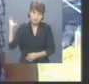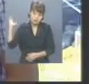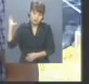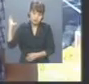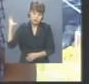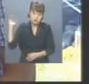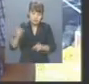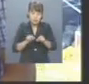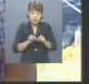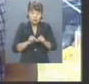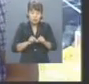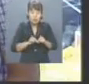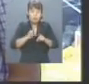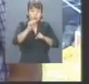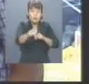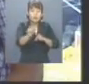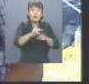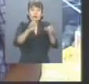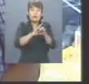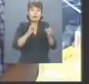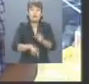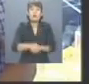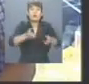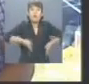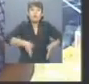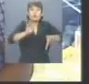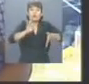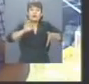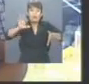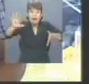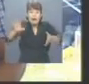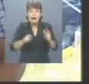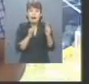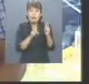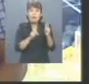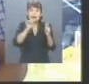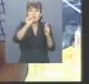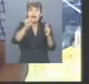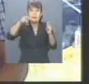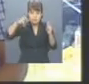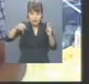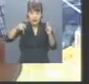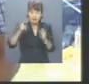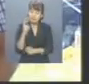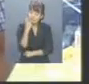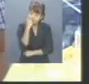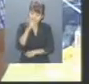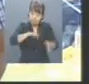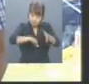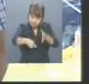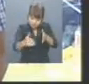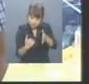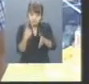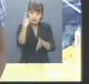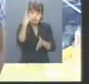ทธมณฑลสาย5จนไปถึงอำเภอสามพรานจุดนี้เป็นจุดที่เรารายงานไปสักครู่นะครับพุทธมณฑลสาย4สาย5หมู่บ้านหลายแห่